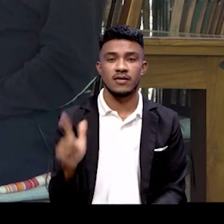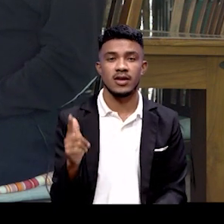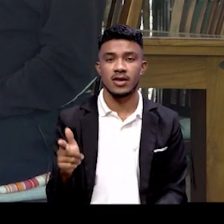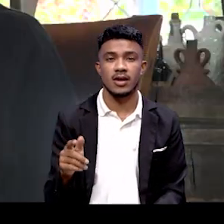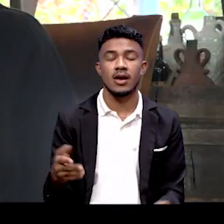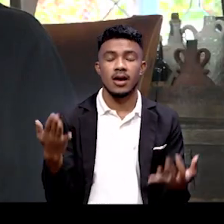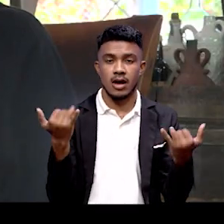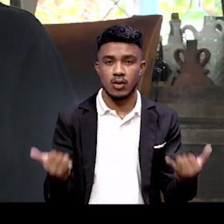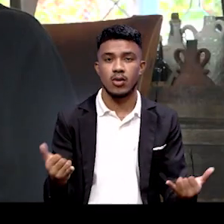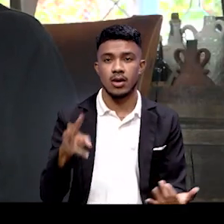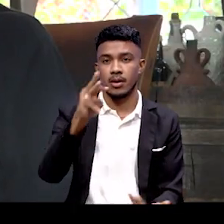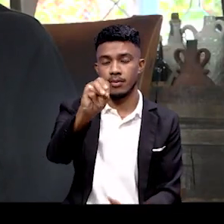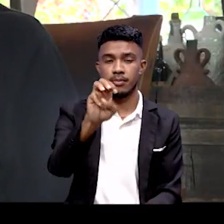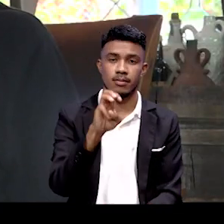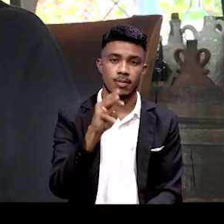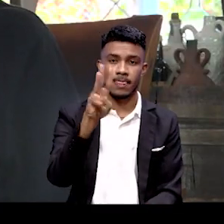militão,